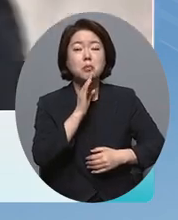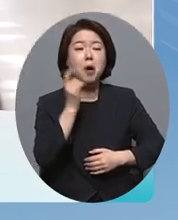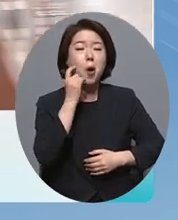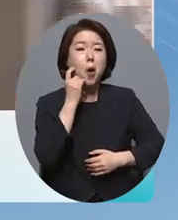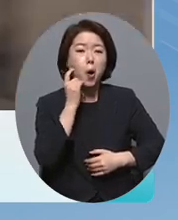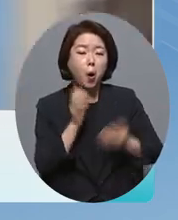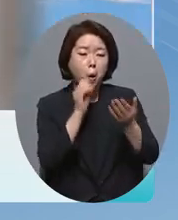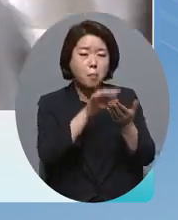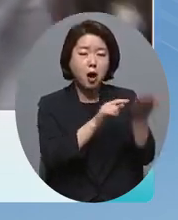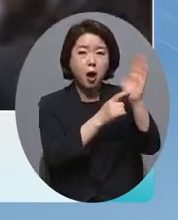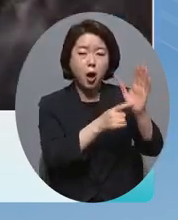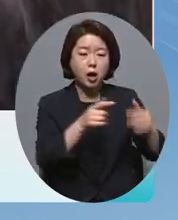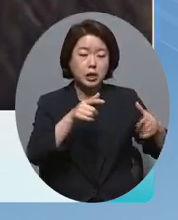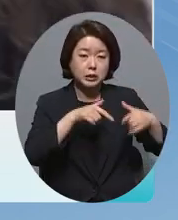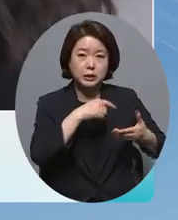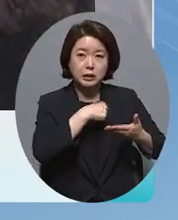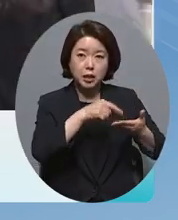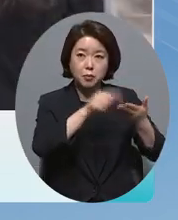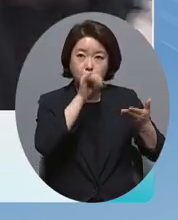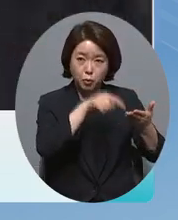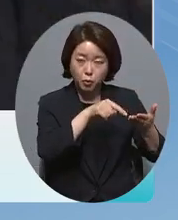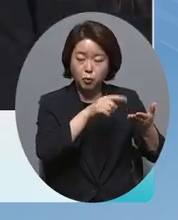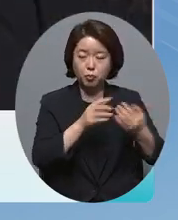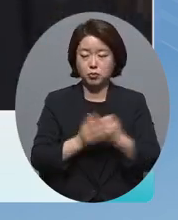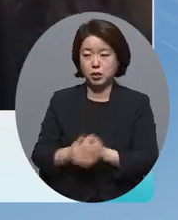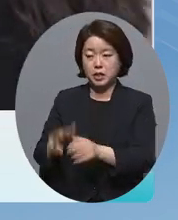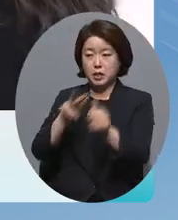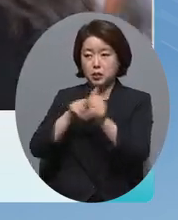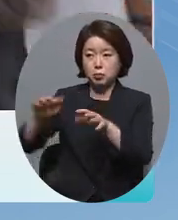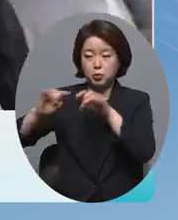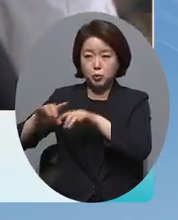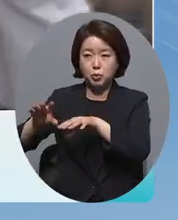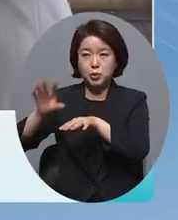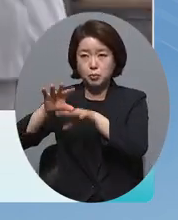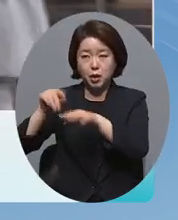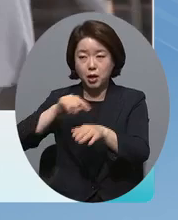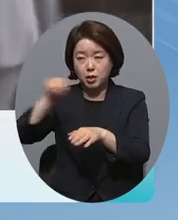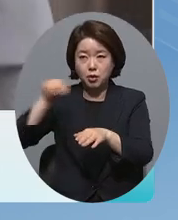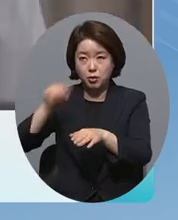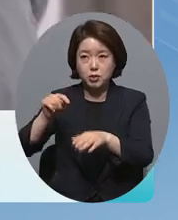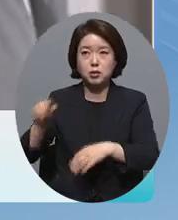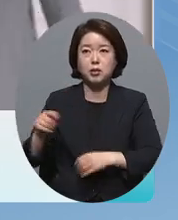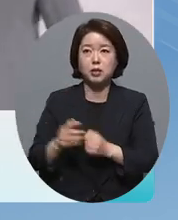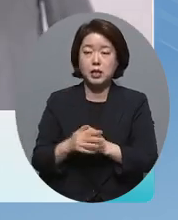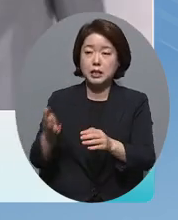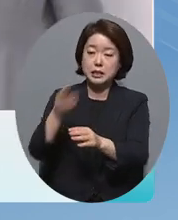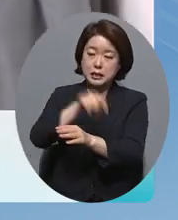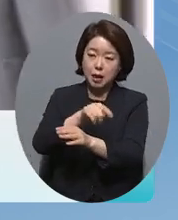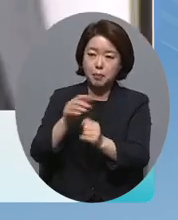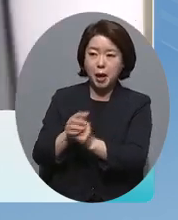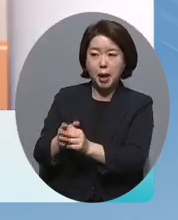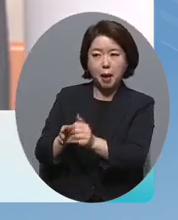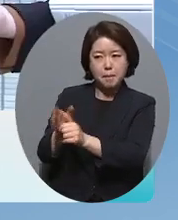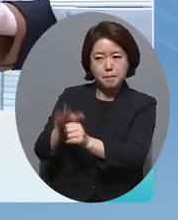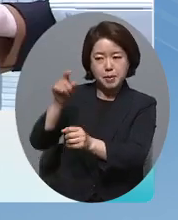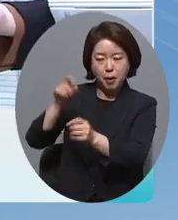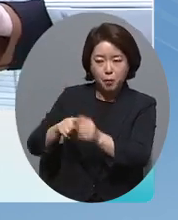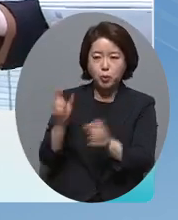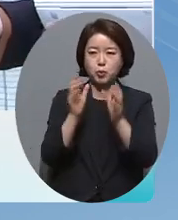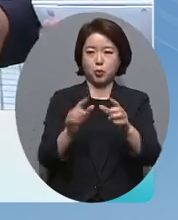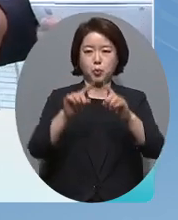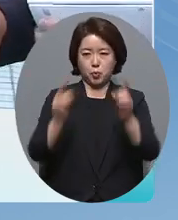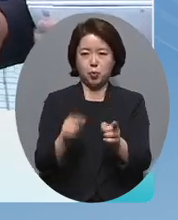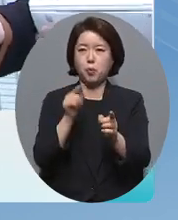사실을 적셔야 사람의 명예를 훼손한 때라고 되어 있고 정보통신망법에 싹 명예에서는 그 앞에 비방을 목적으로 얻어 붙어요